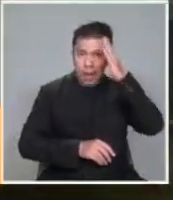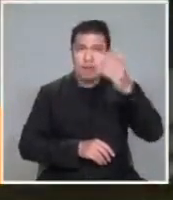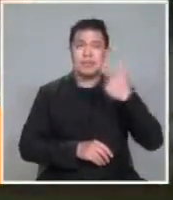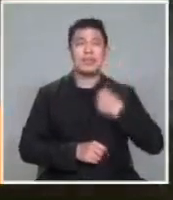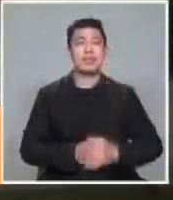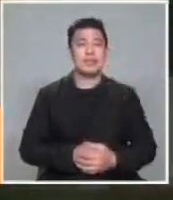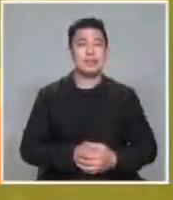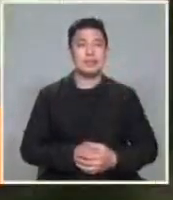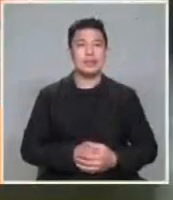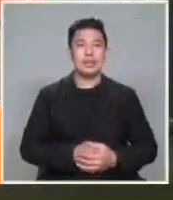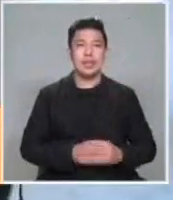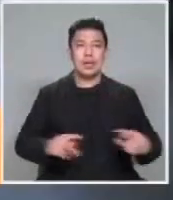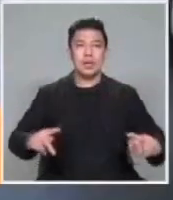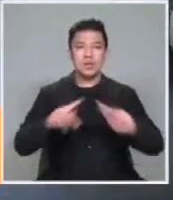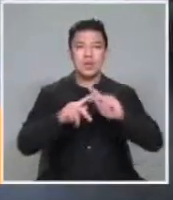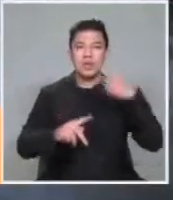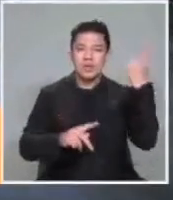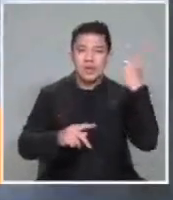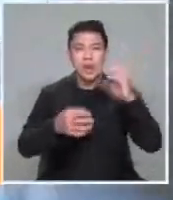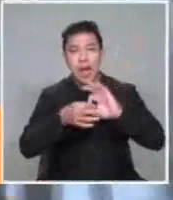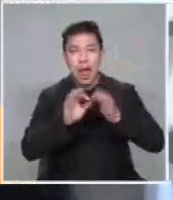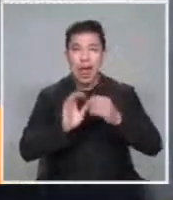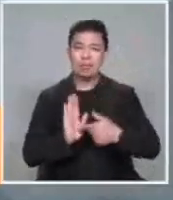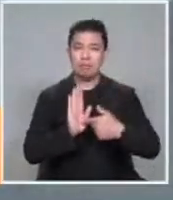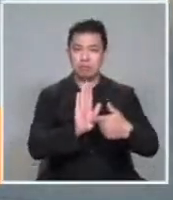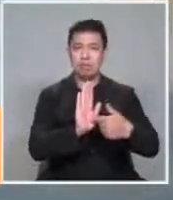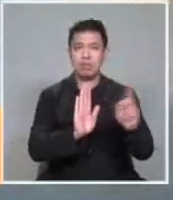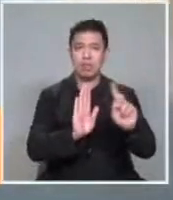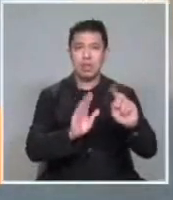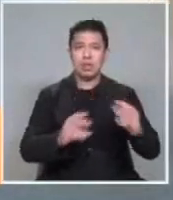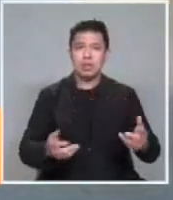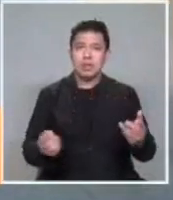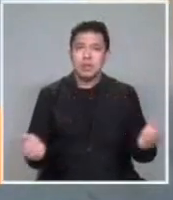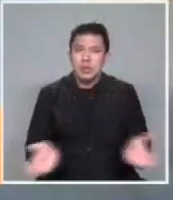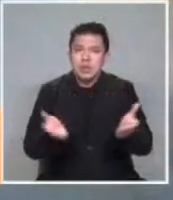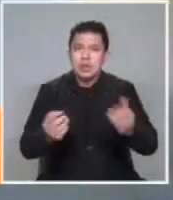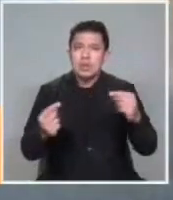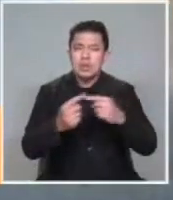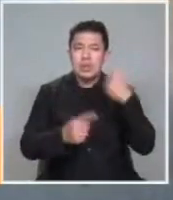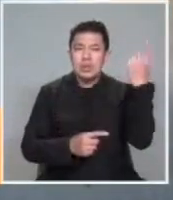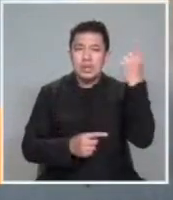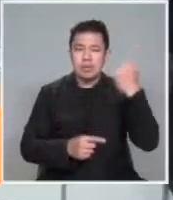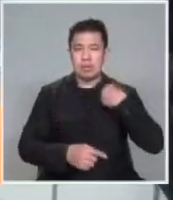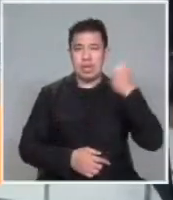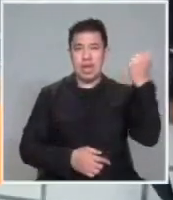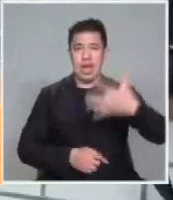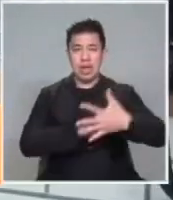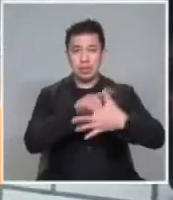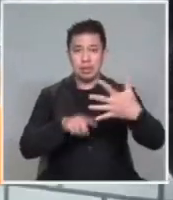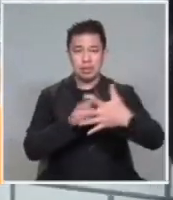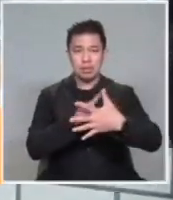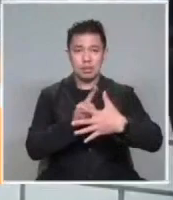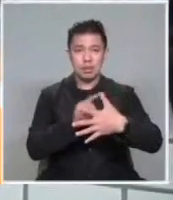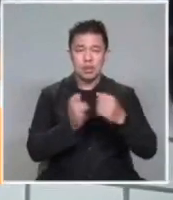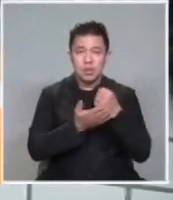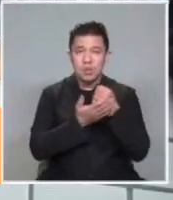ขณะที่กระทรวงการท่องเที่ยวและกีฬาเสนอมาตรการสนับสนุนภาคอุตสาหกรรมท่องเที่ยว5มาตรการประกอบด้วยเสริมส